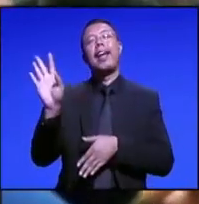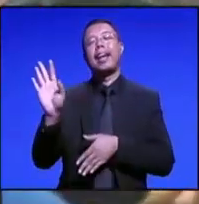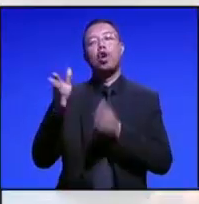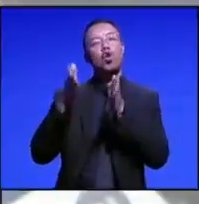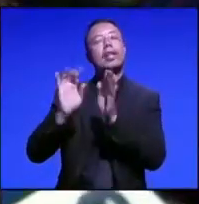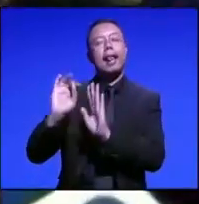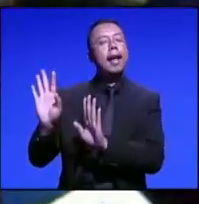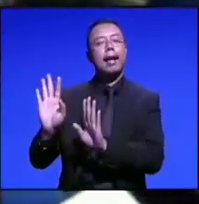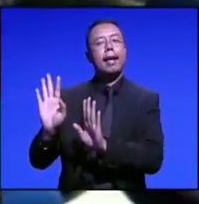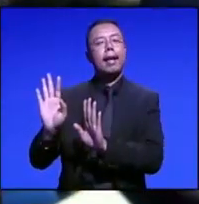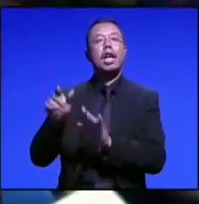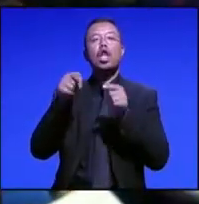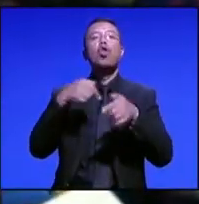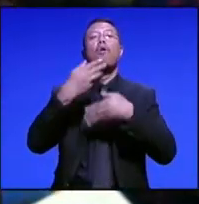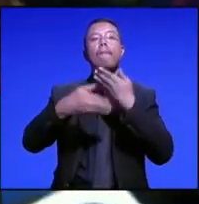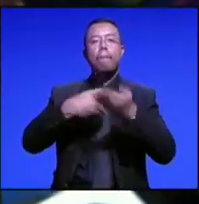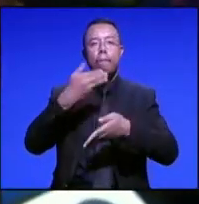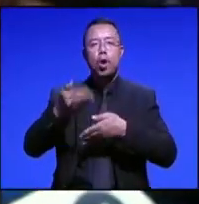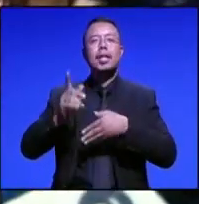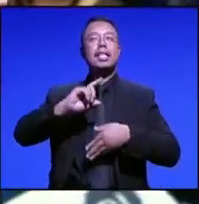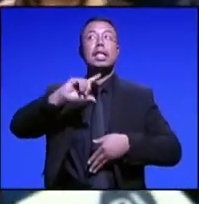Urusan lain itu proses yang